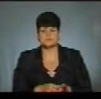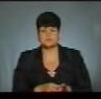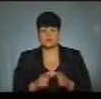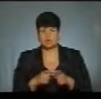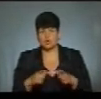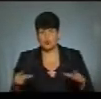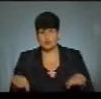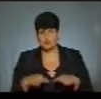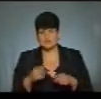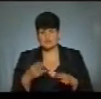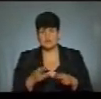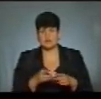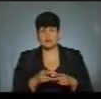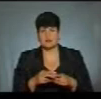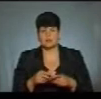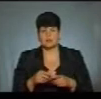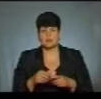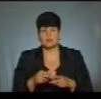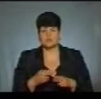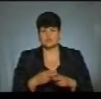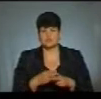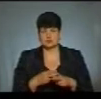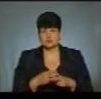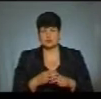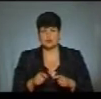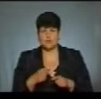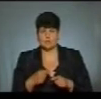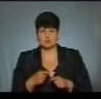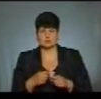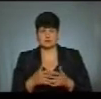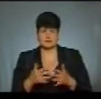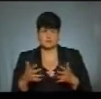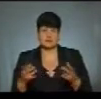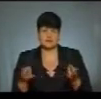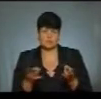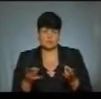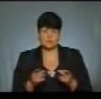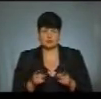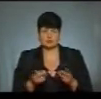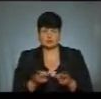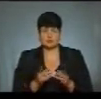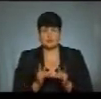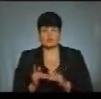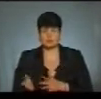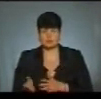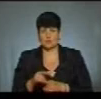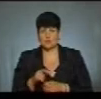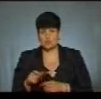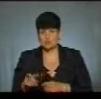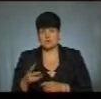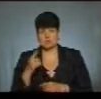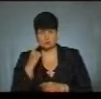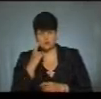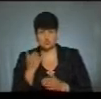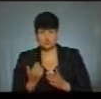дощечка для нарізання, ножі, ложки, вилки, кружки. От такі всі речі першої необхідності, які необхідні в гуртожитку. Люди, які